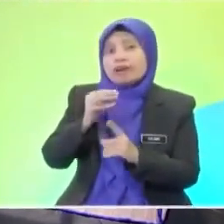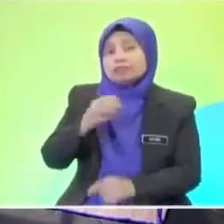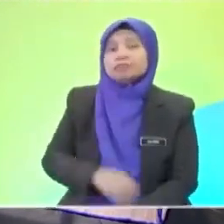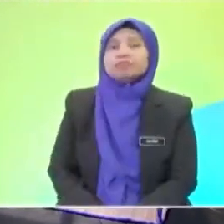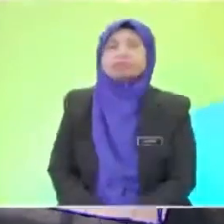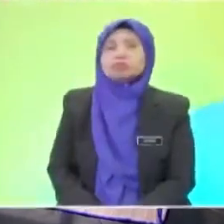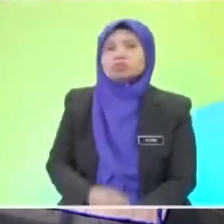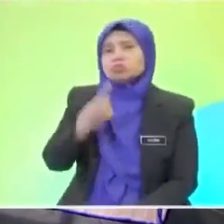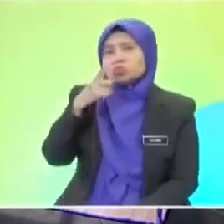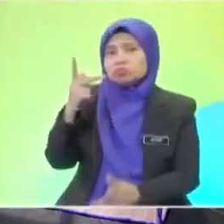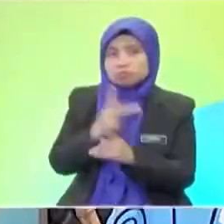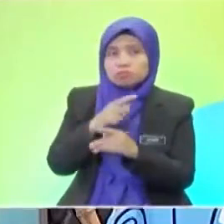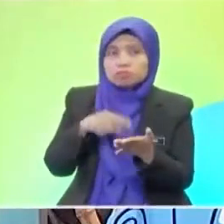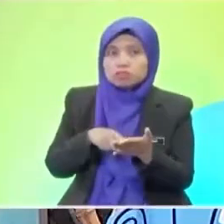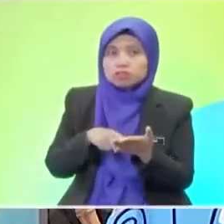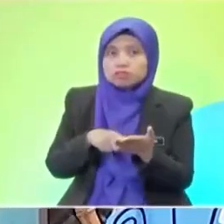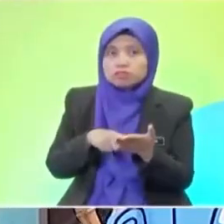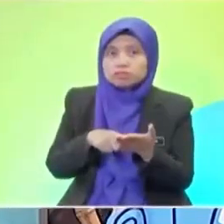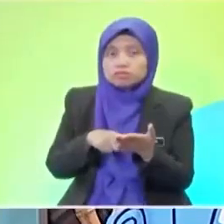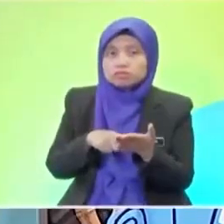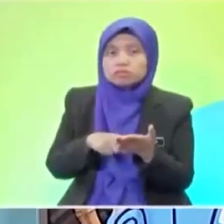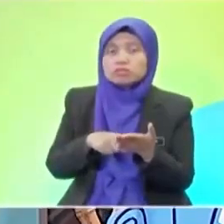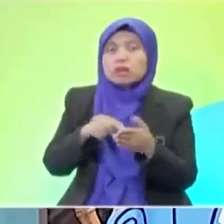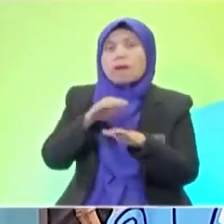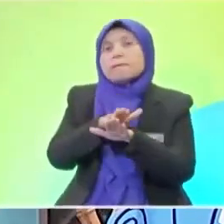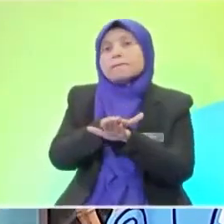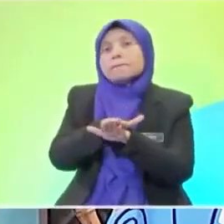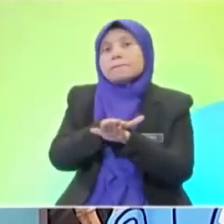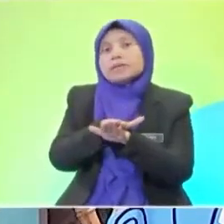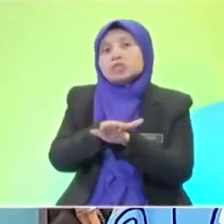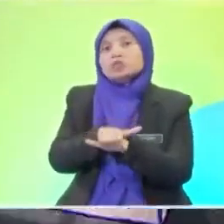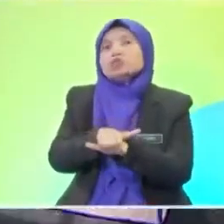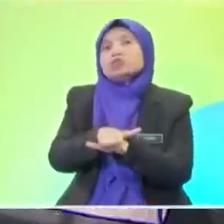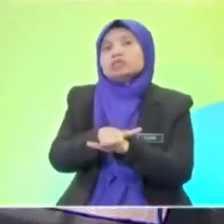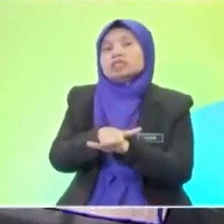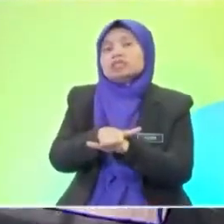untuk kali ini punya lima